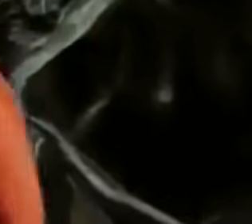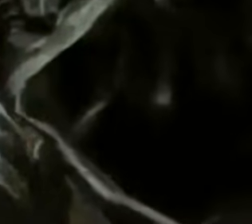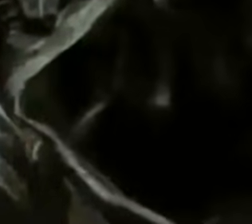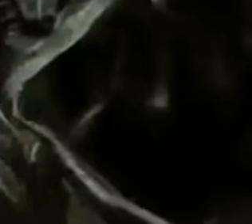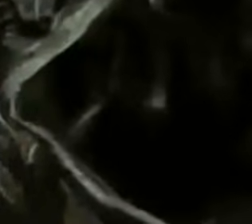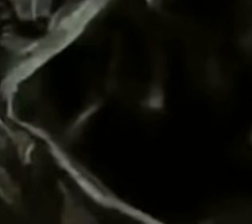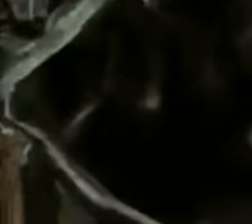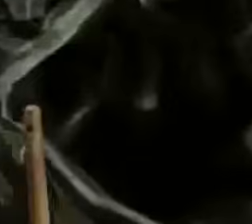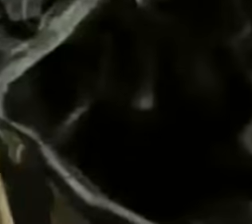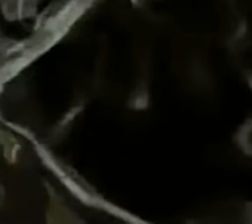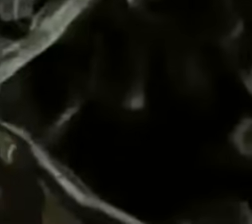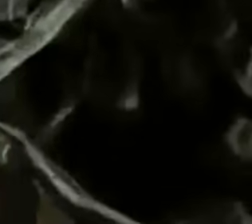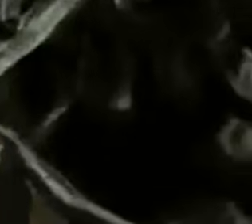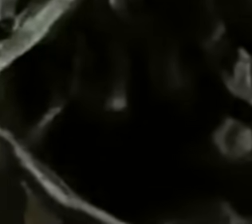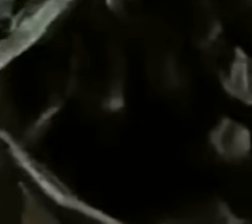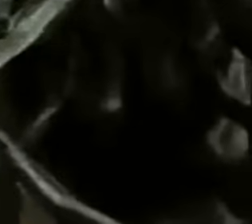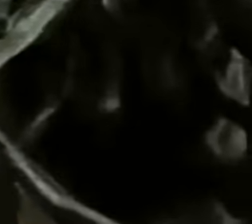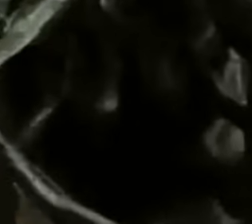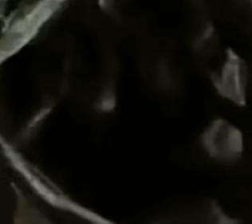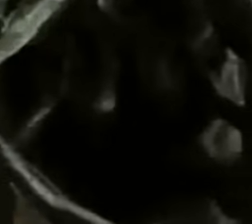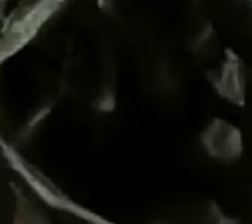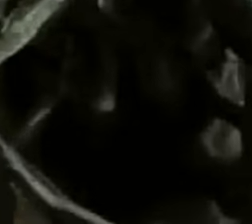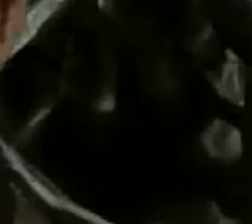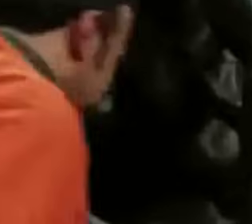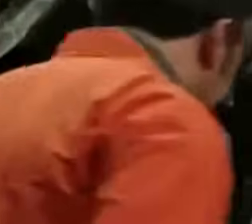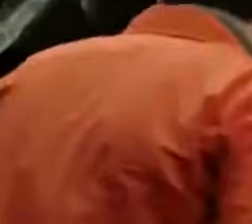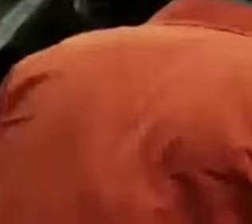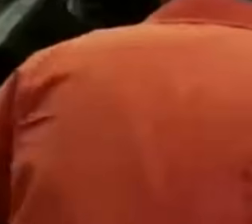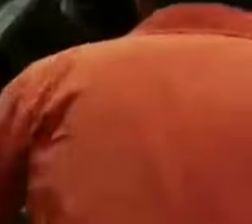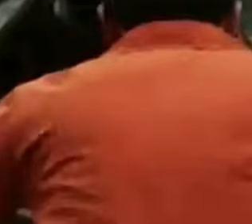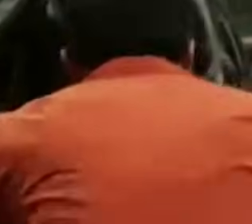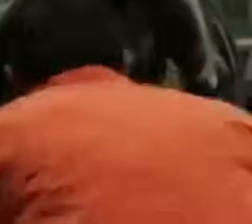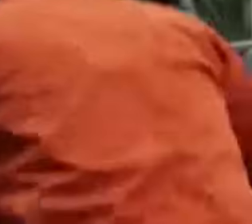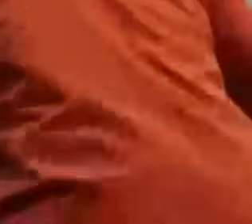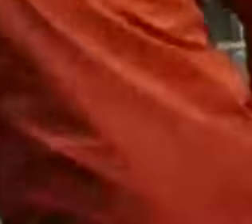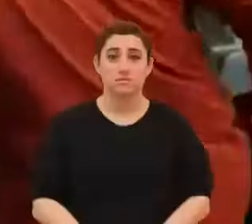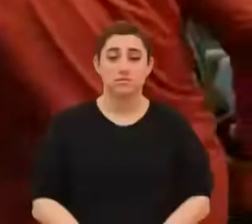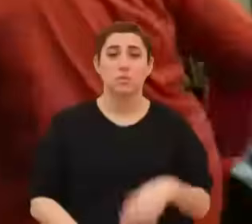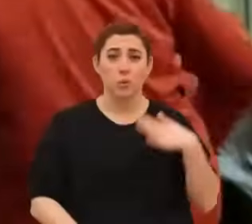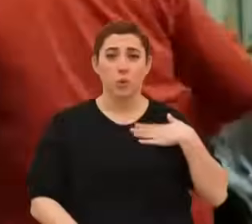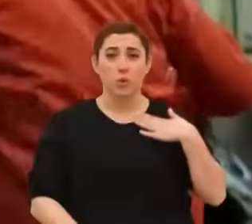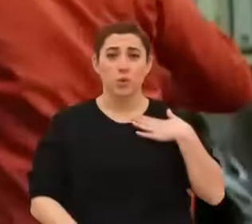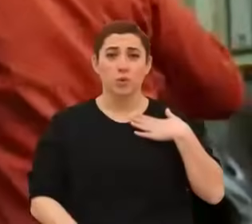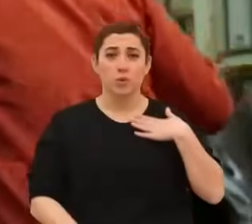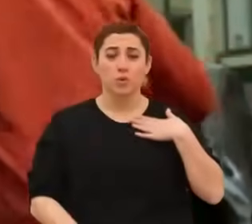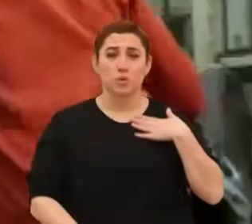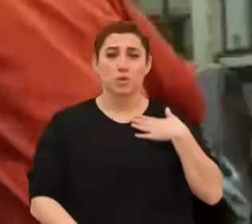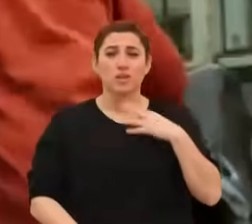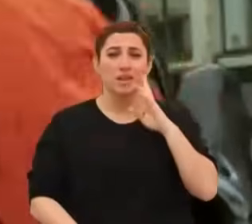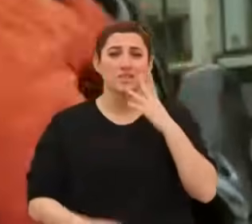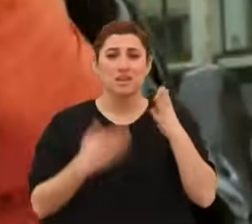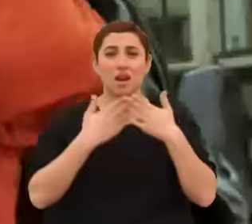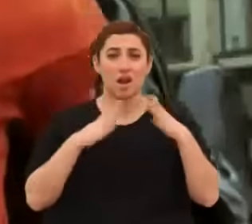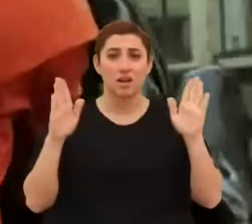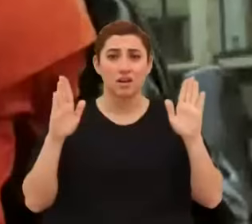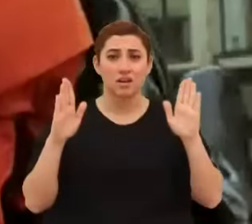karışık hayvan figürleriyle insanlar. Ergun başından şapkasını çıkartıp saplı fırçayı dinozora dayadı. Ardından heykelin